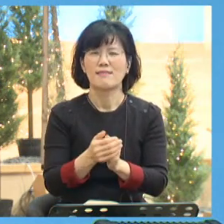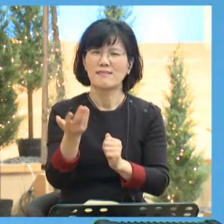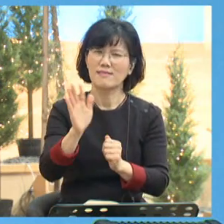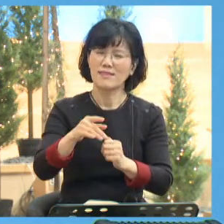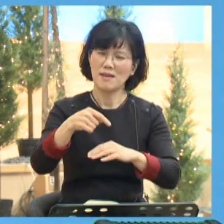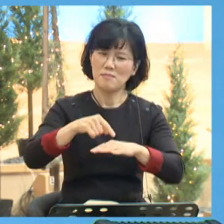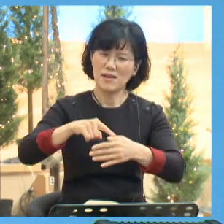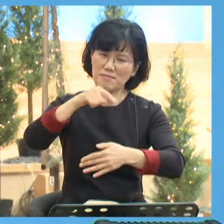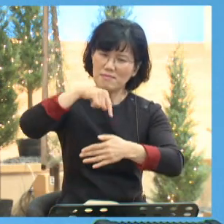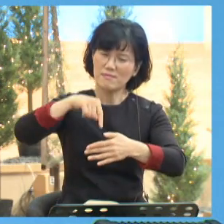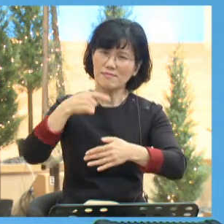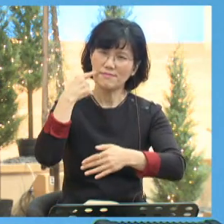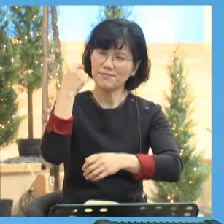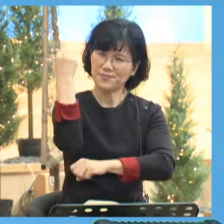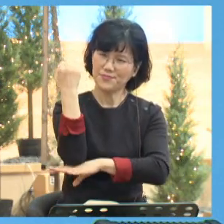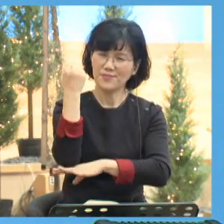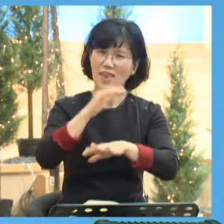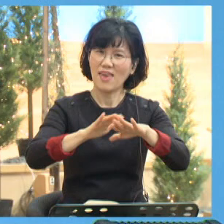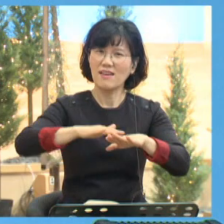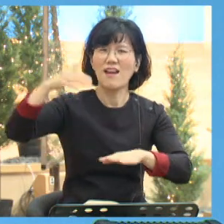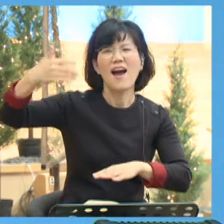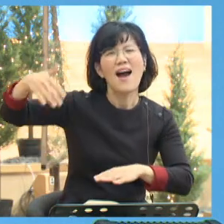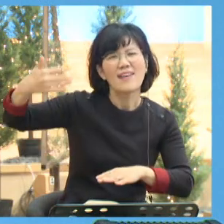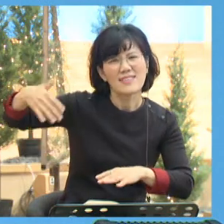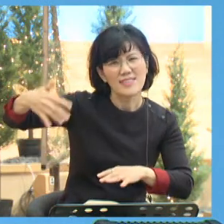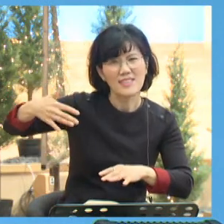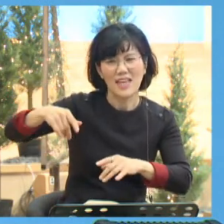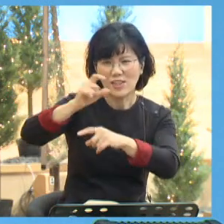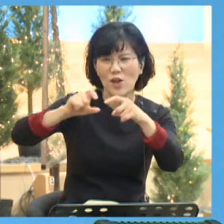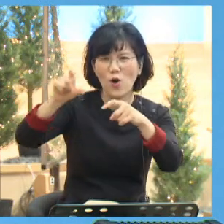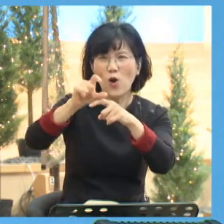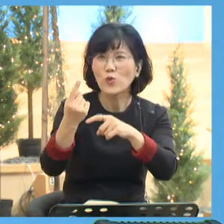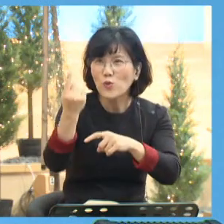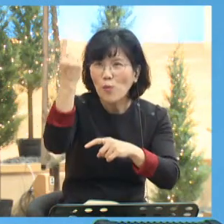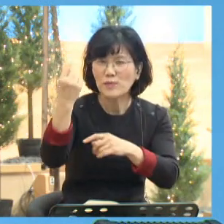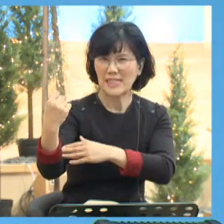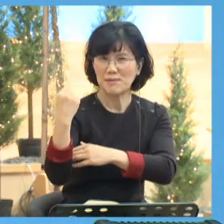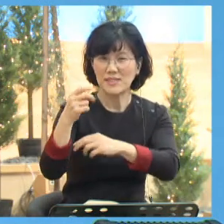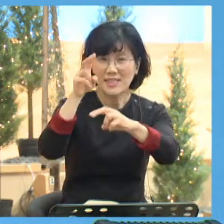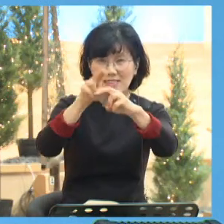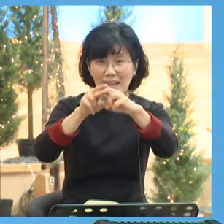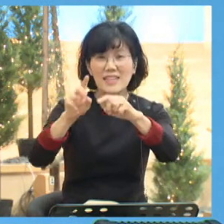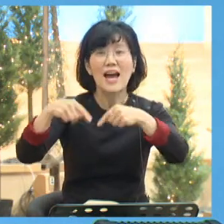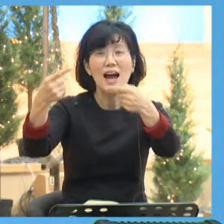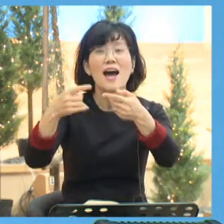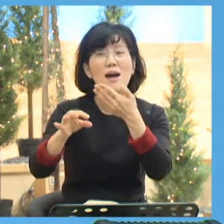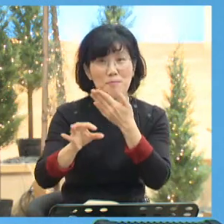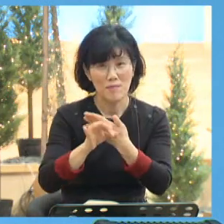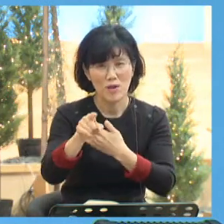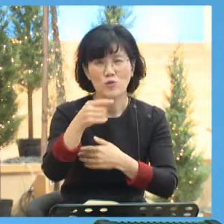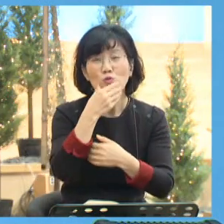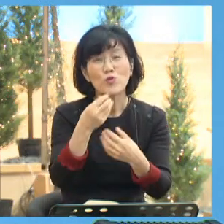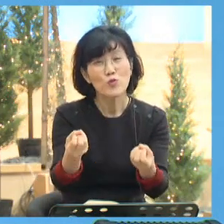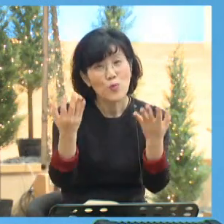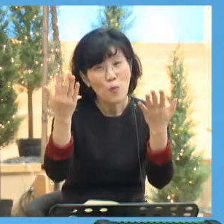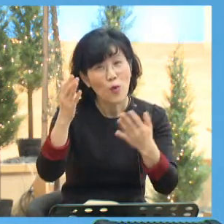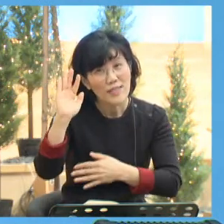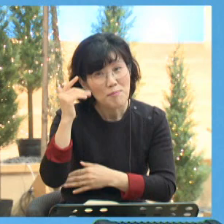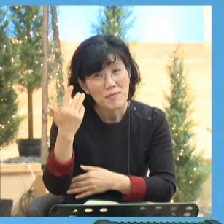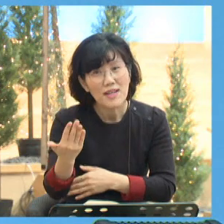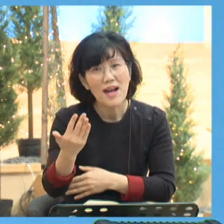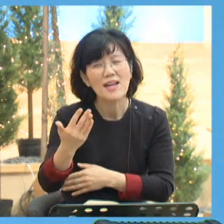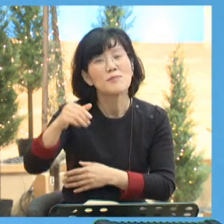마음속에 있음 뿌리 해결되지 않은 채 더 언어 군 자리에 더 힘든 자리 올라가면 크게 축복 일까요 저주